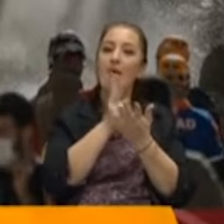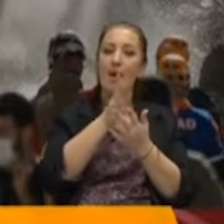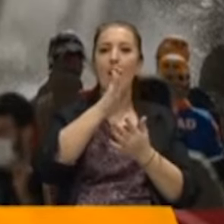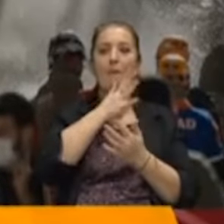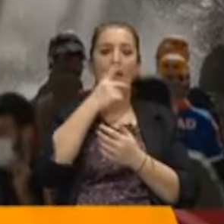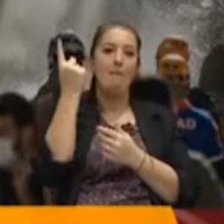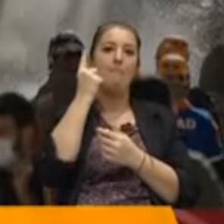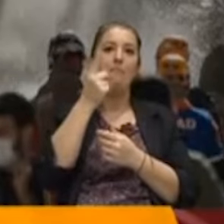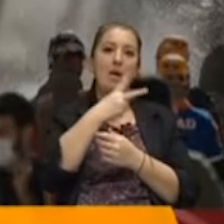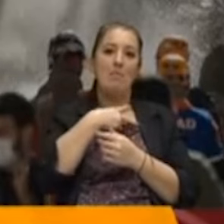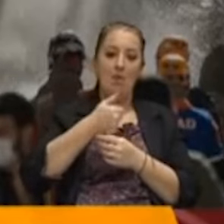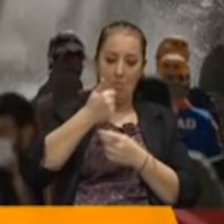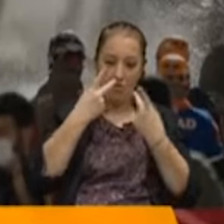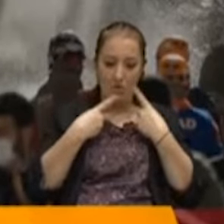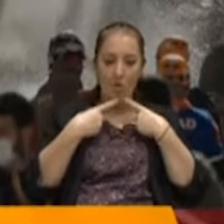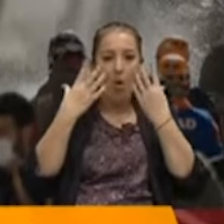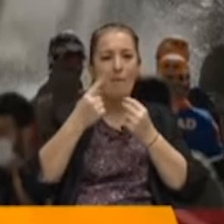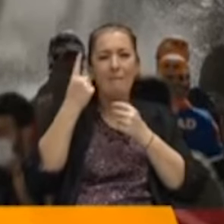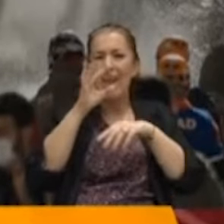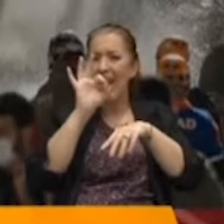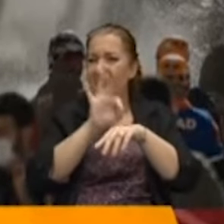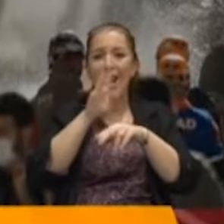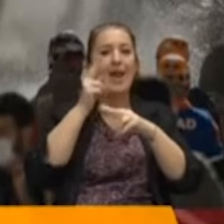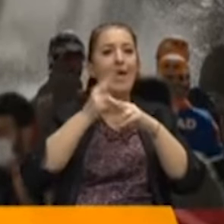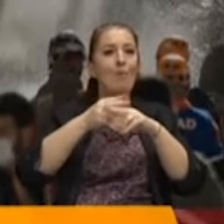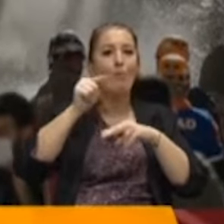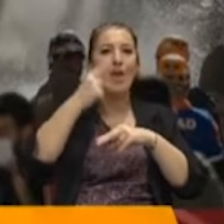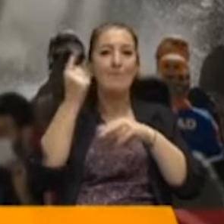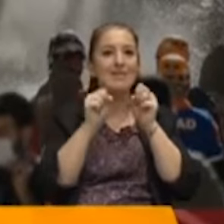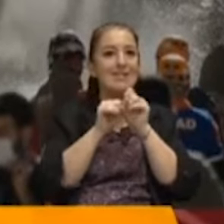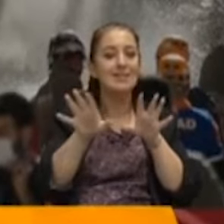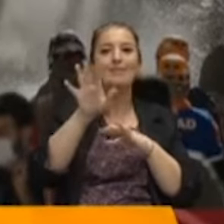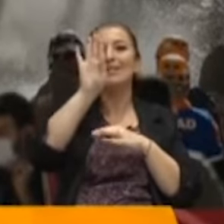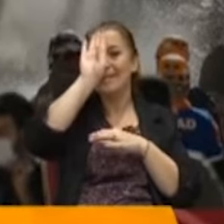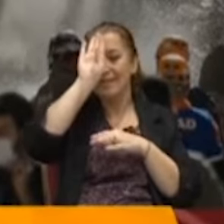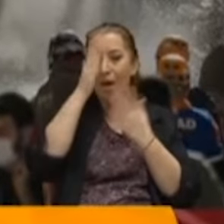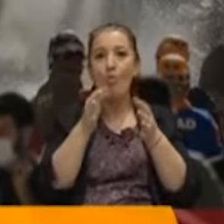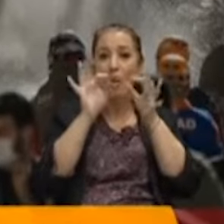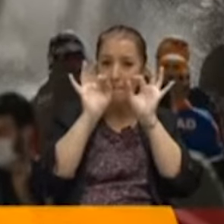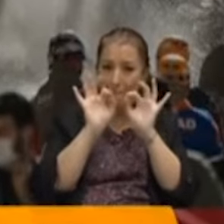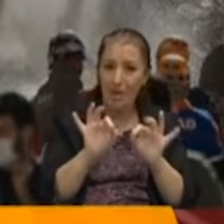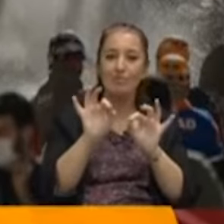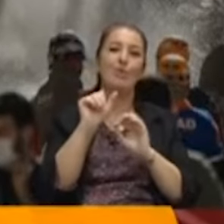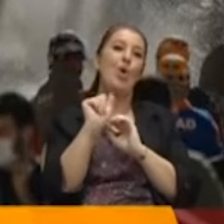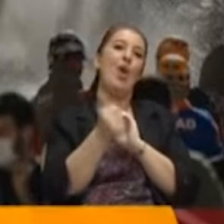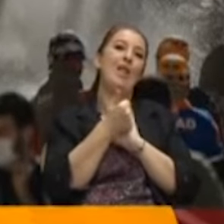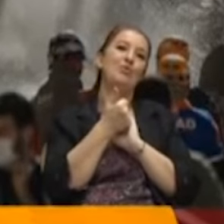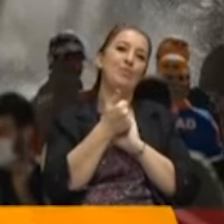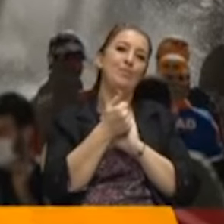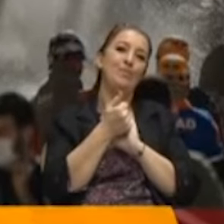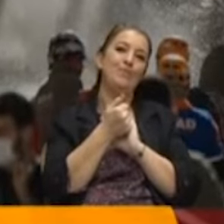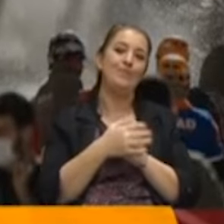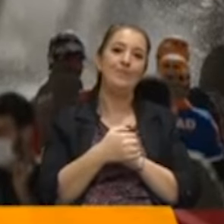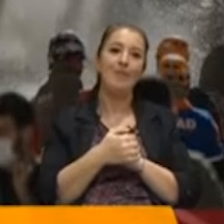bir belediye başkanı olarak bir an önce böylesi bir sistemin İstanbul'da başlatılmasını önemsiyorum. Değerli